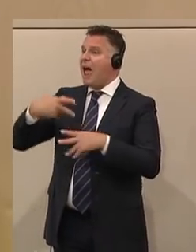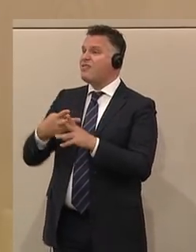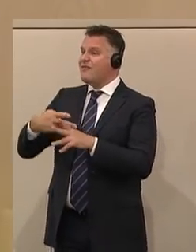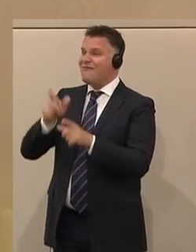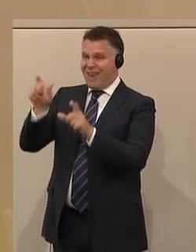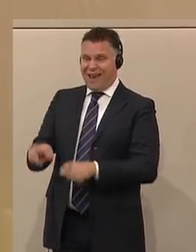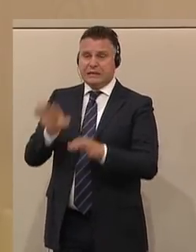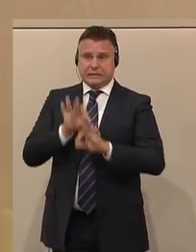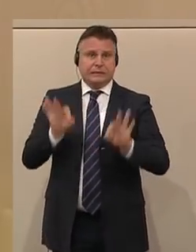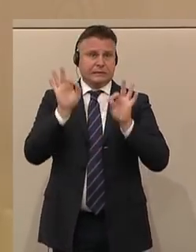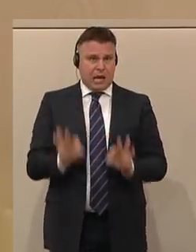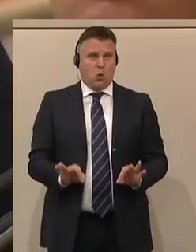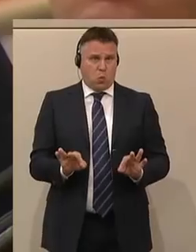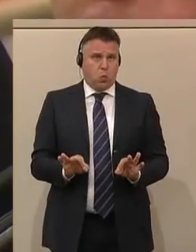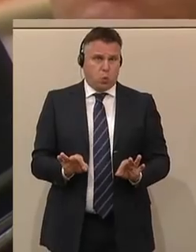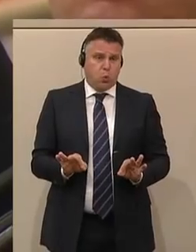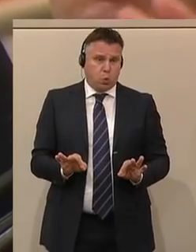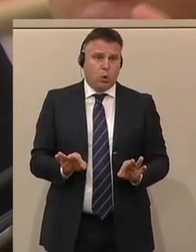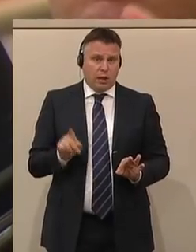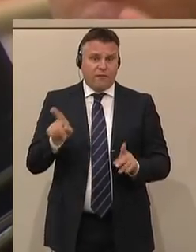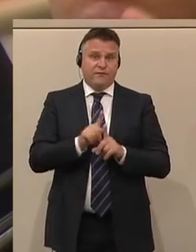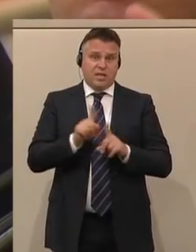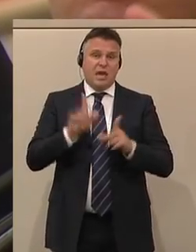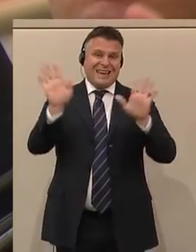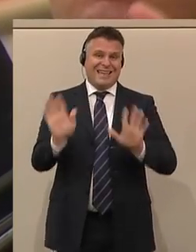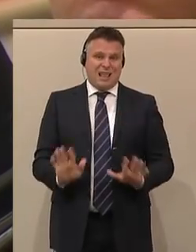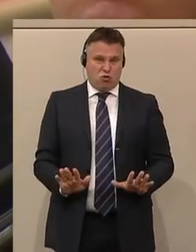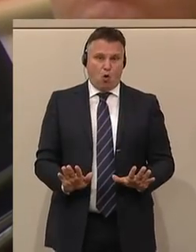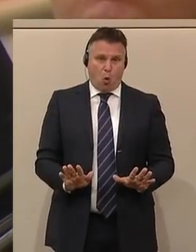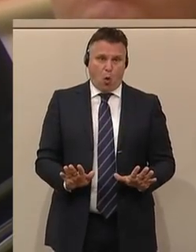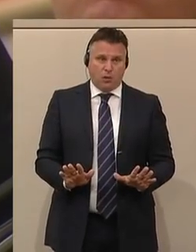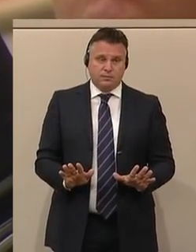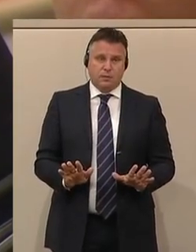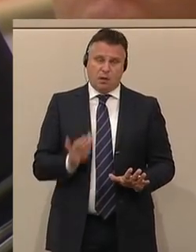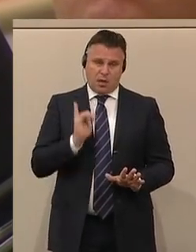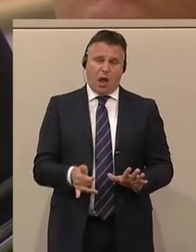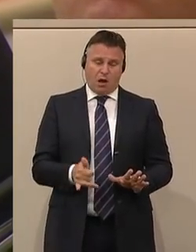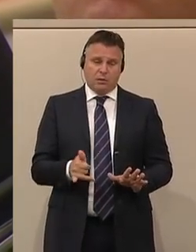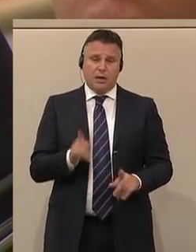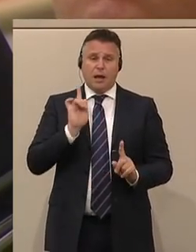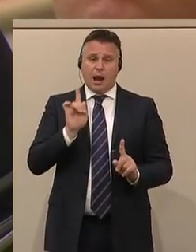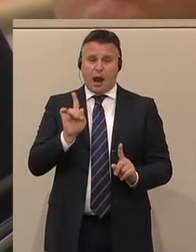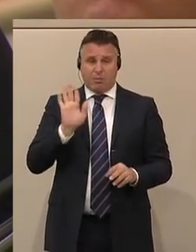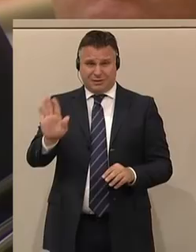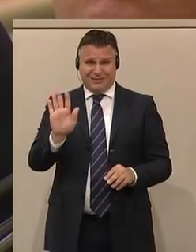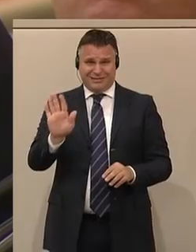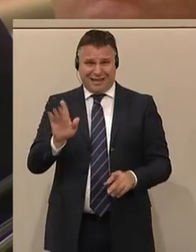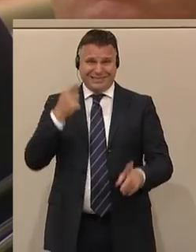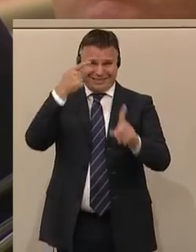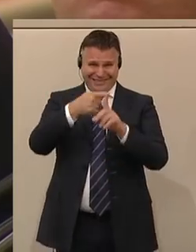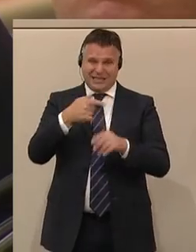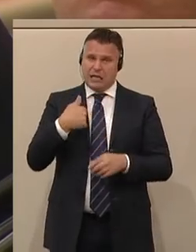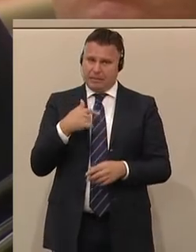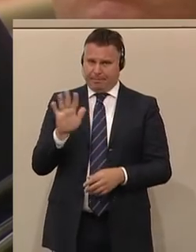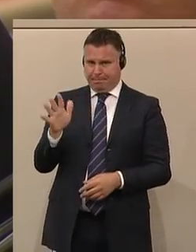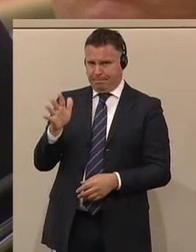nie gezweifelt. Das ist ganz großes Kino. Ich zweifle aber an seiner Vision und den Zielen,